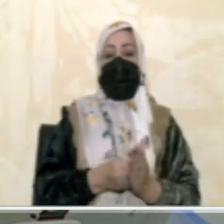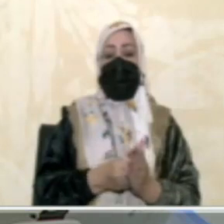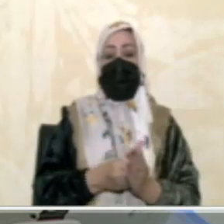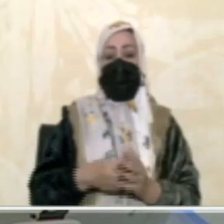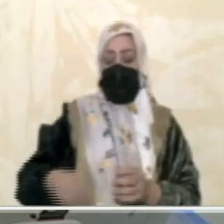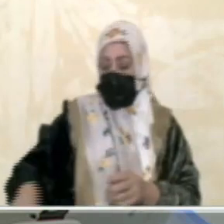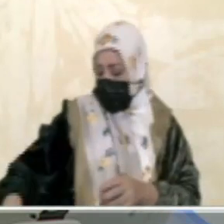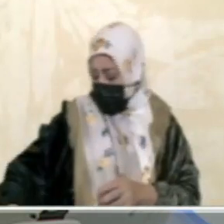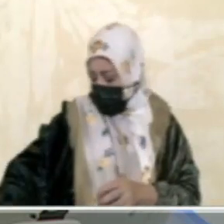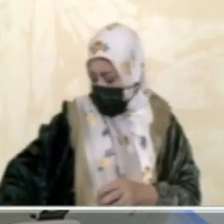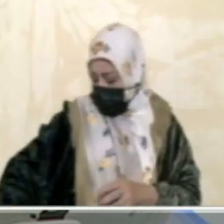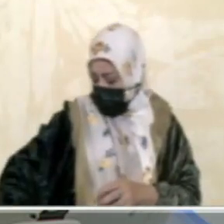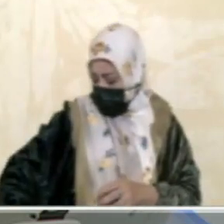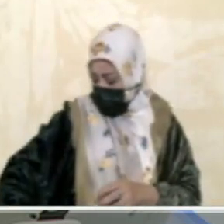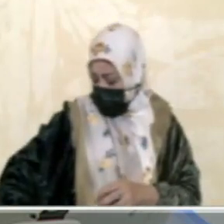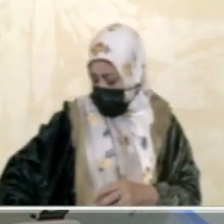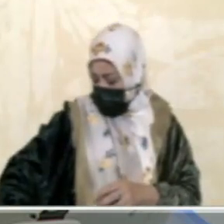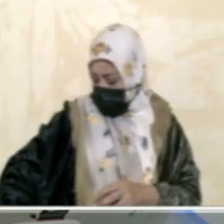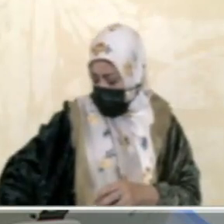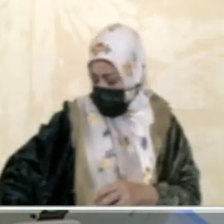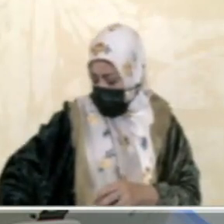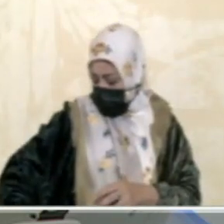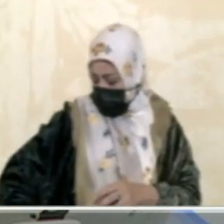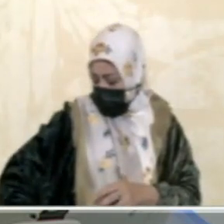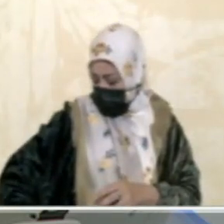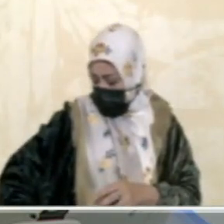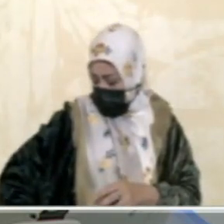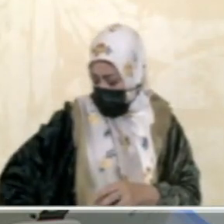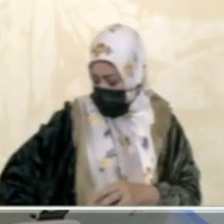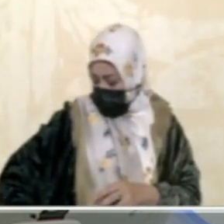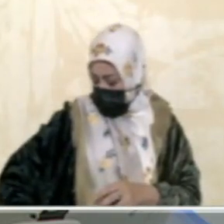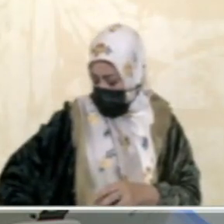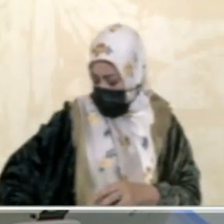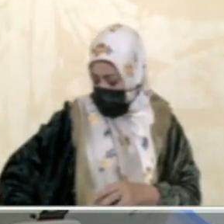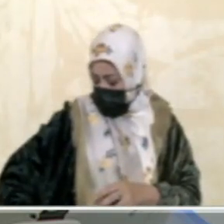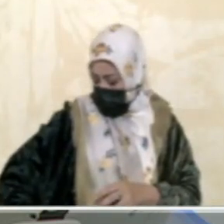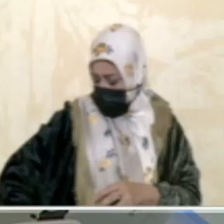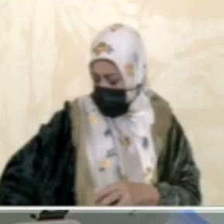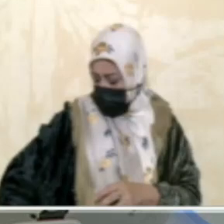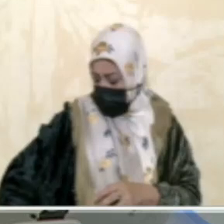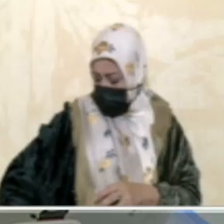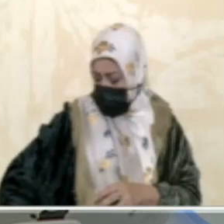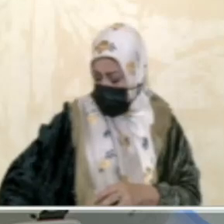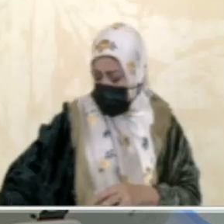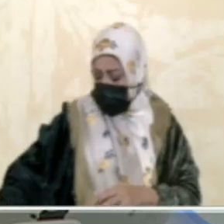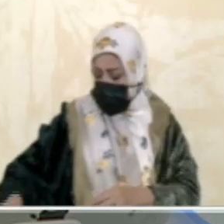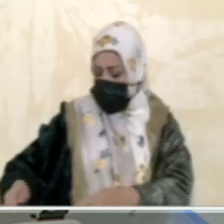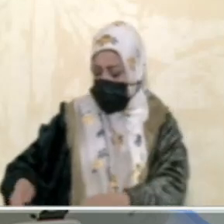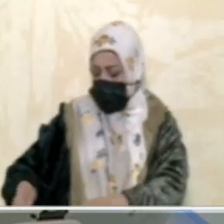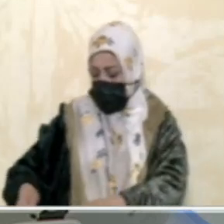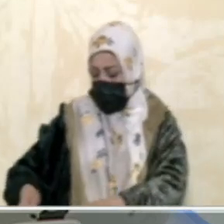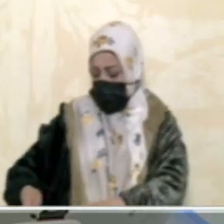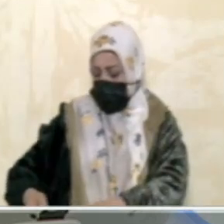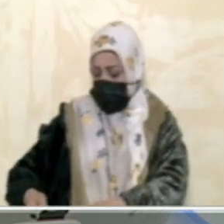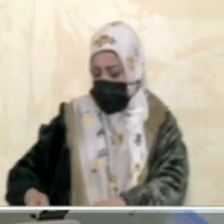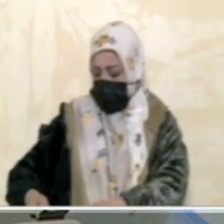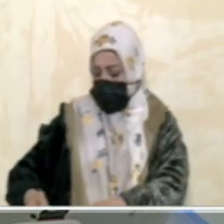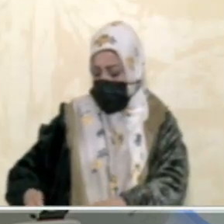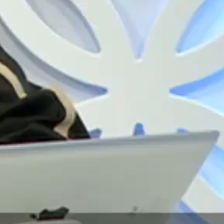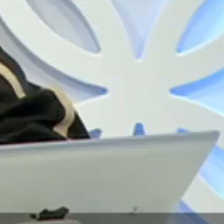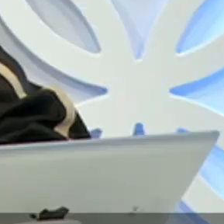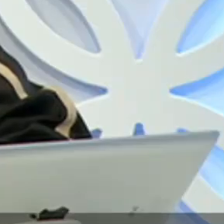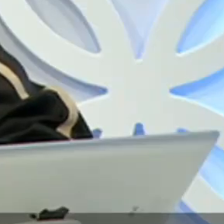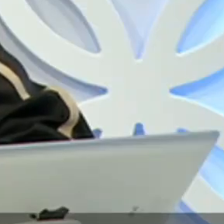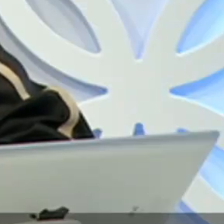لان تصلي صلاه اتفق العلماء على صحتها خير من ان تصلي صلاه